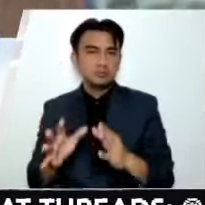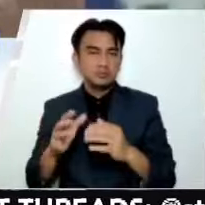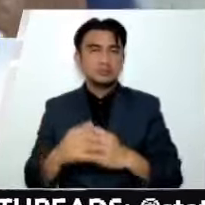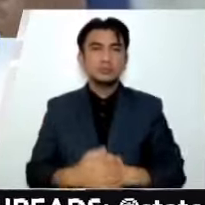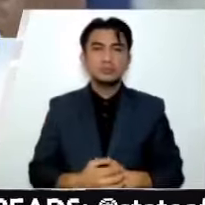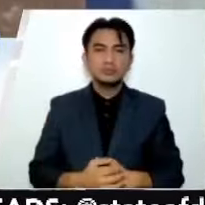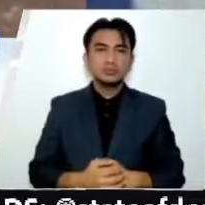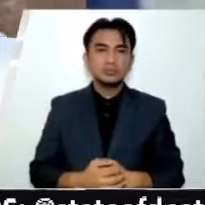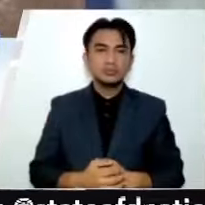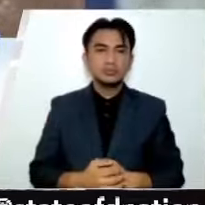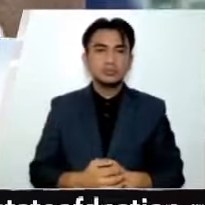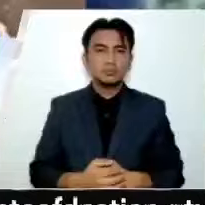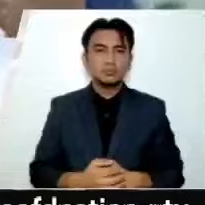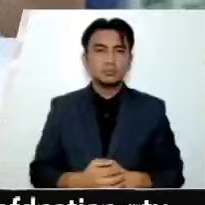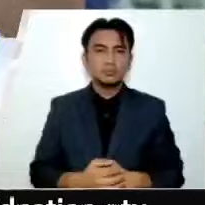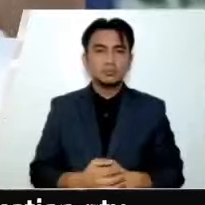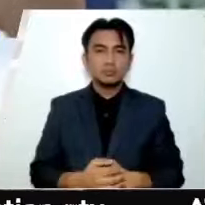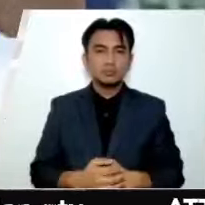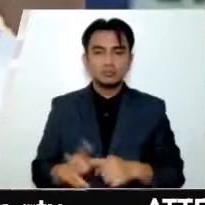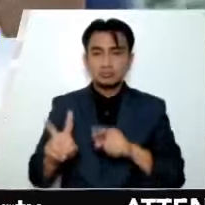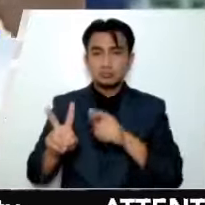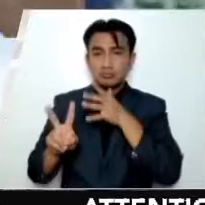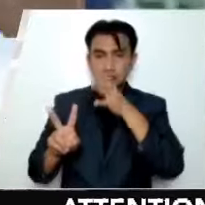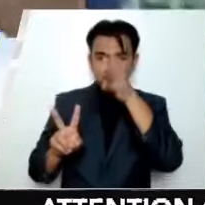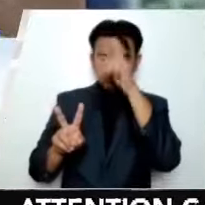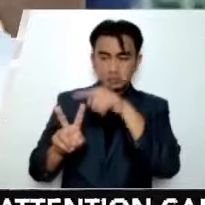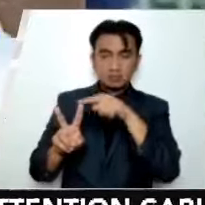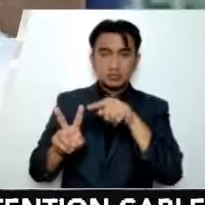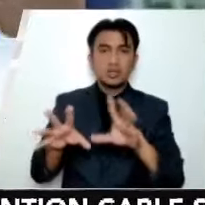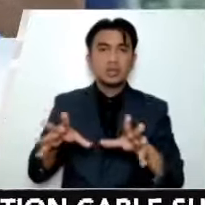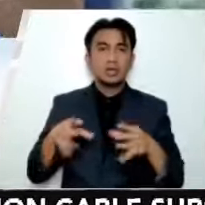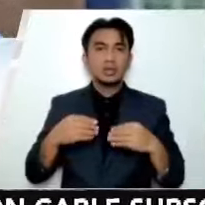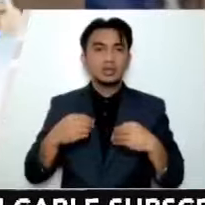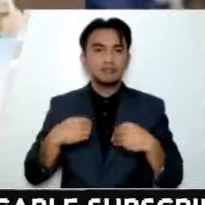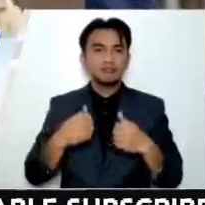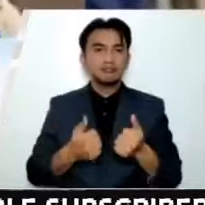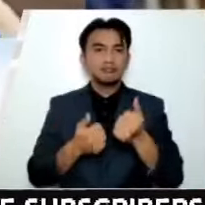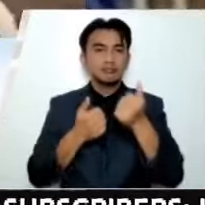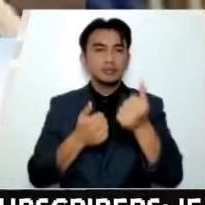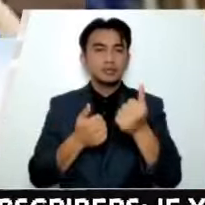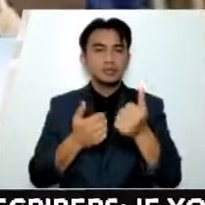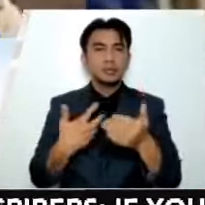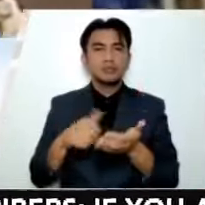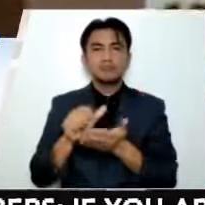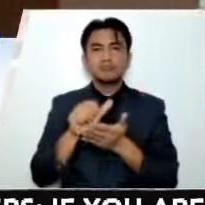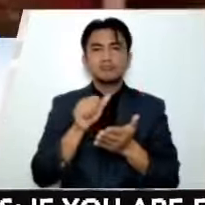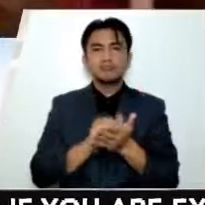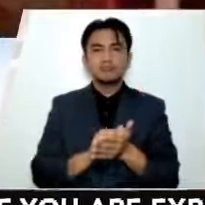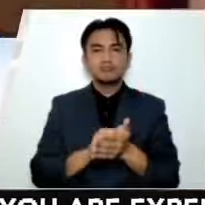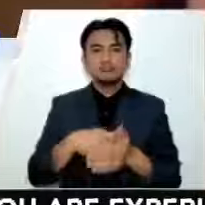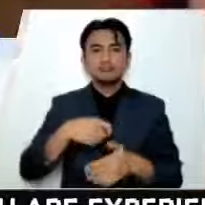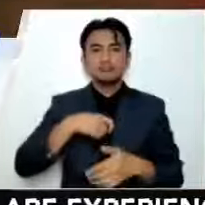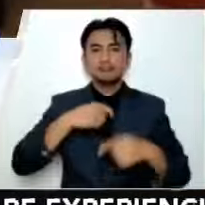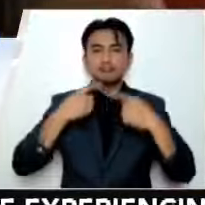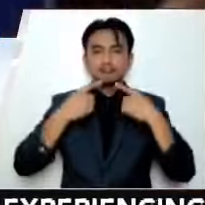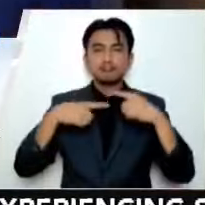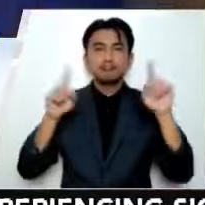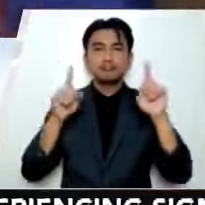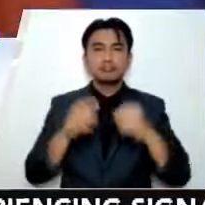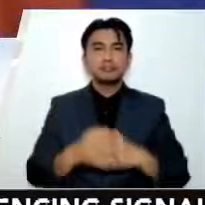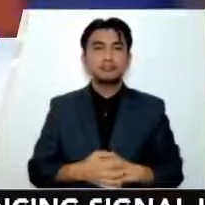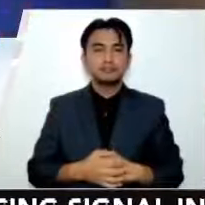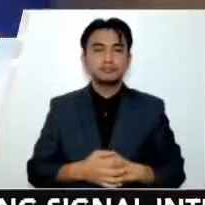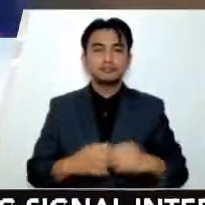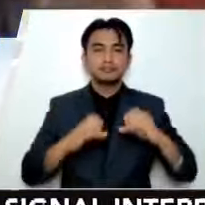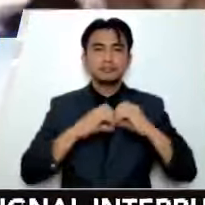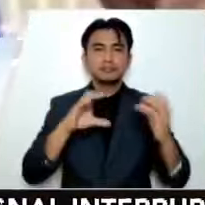Ang kanyang nanay at tatay ang tumanggap ng limang award ni Sean na Academic Excellence Awardee rin. Mariz Umali, nagbabalita para sa